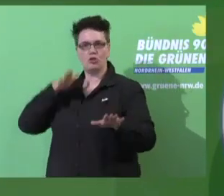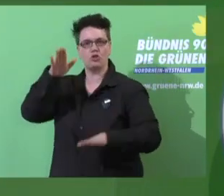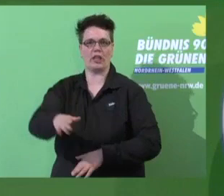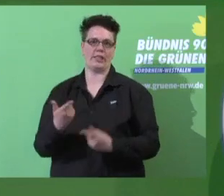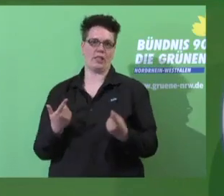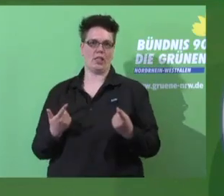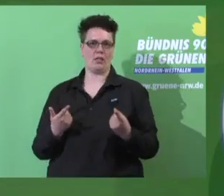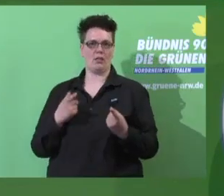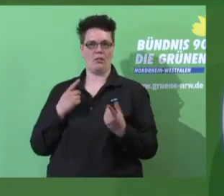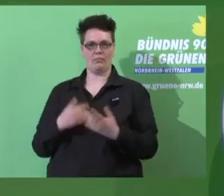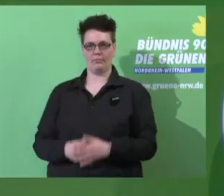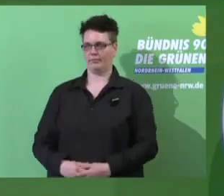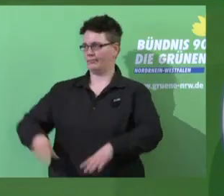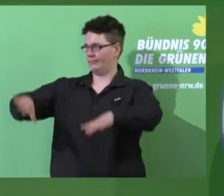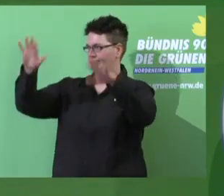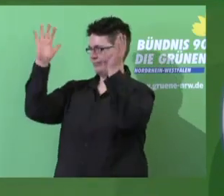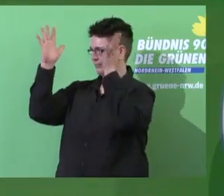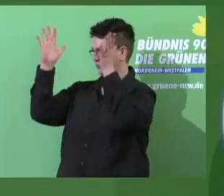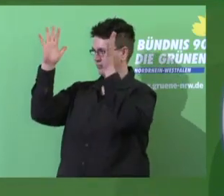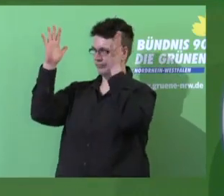in Deutschland.